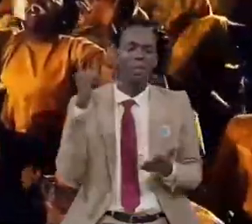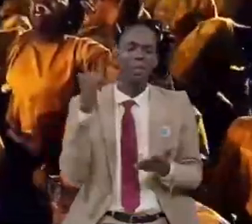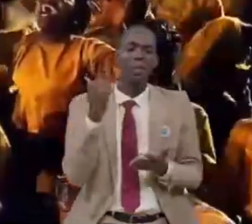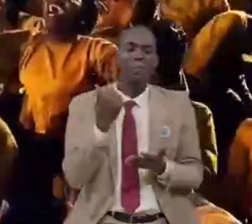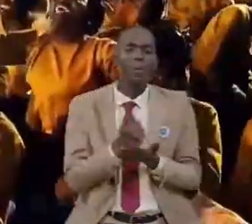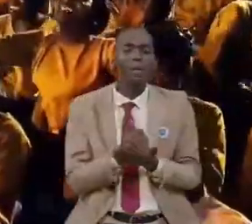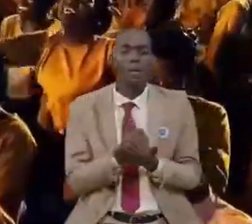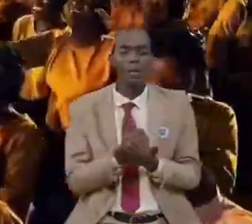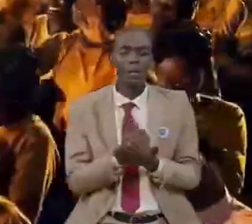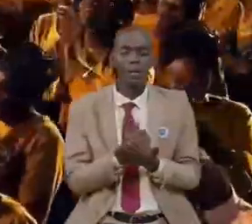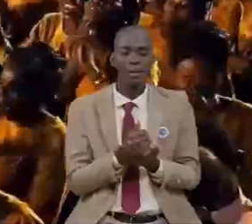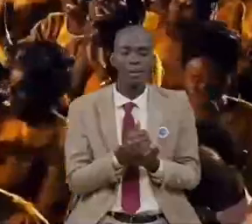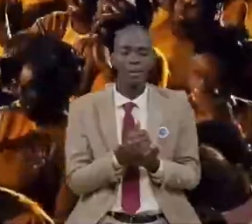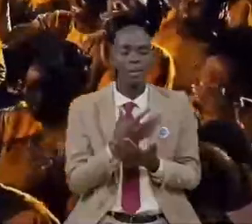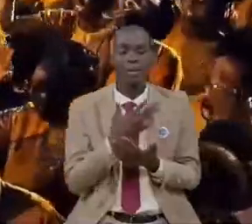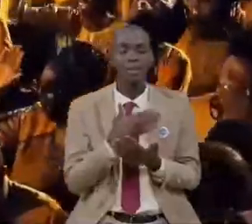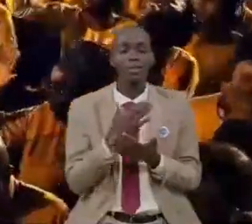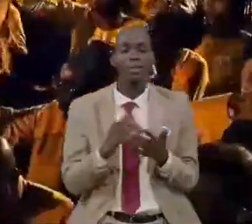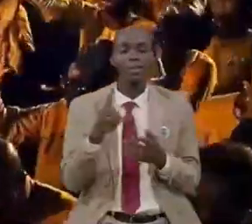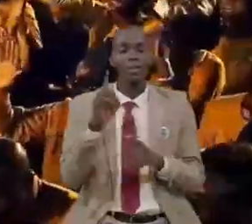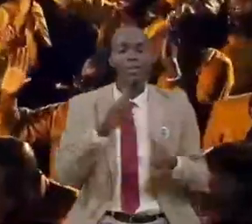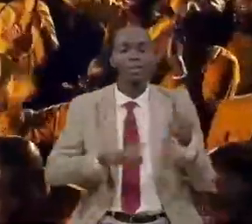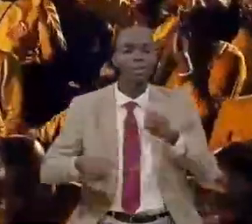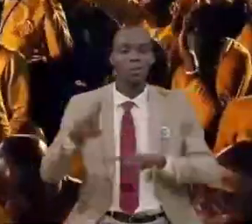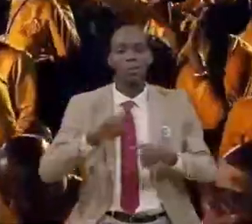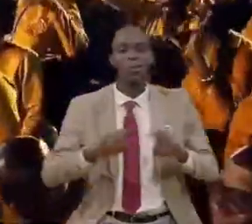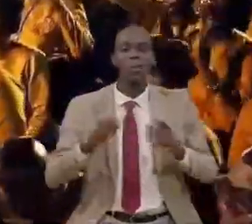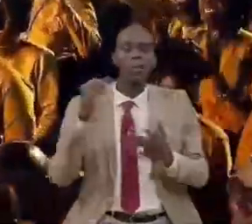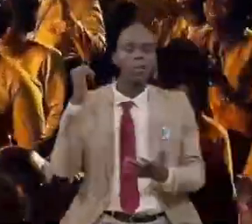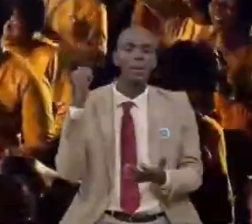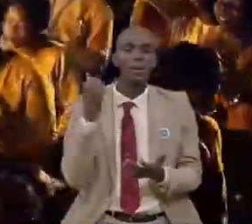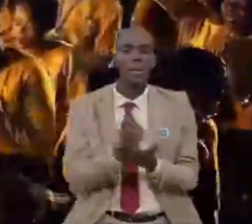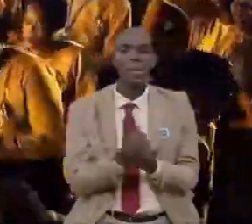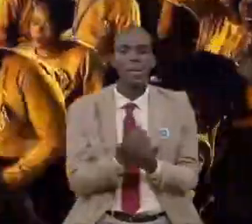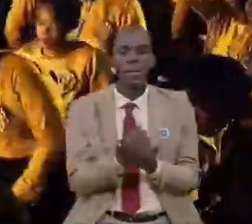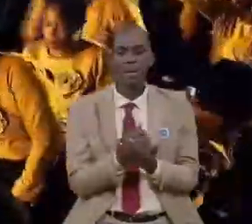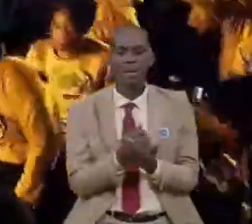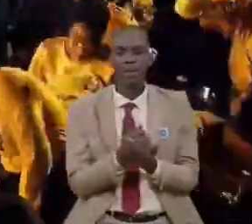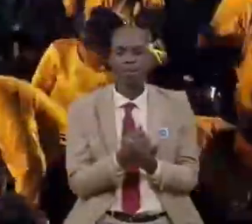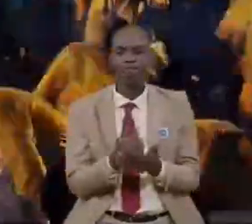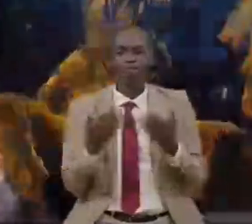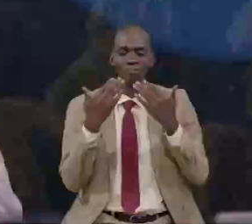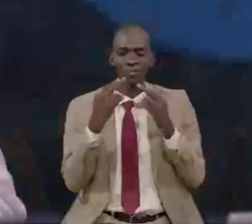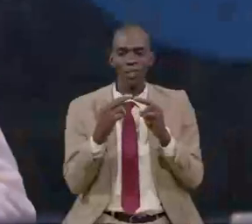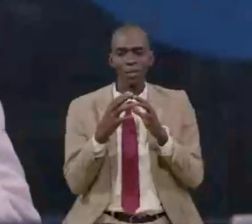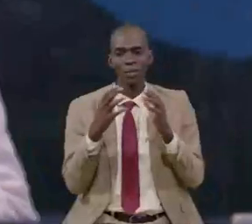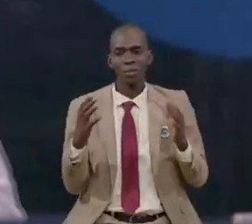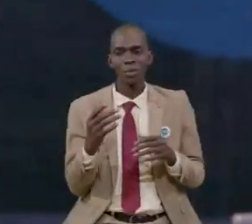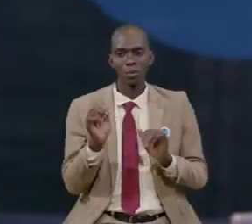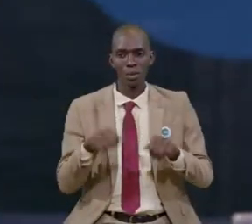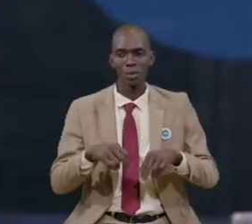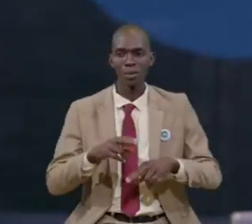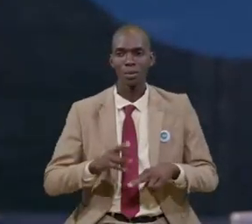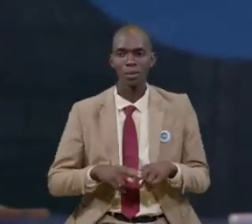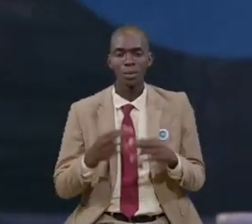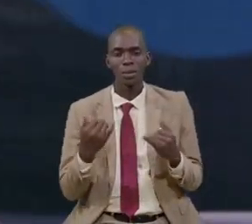Et que quelqu'un là-bas crie « Amen ». Merci beaucoup. Soyez-vous. Ce soir,